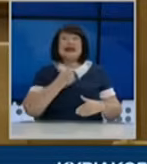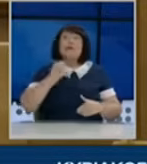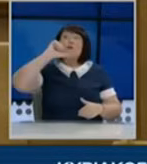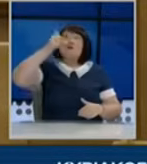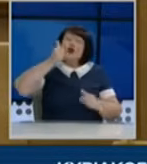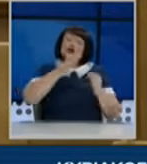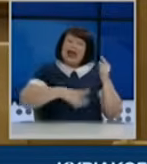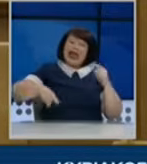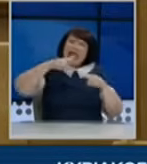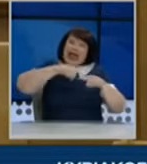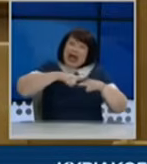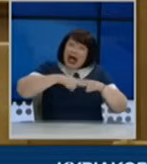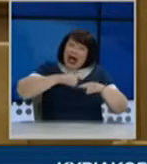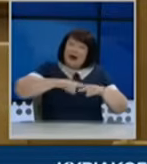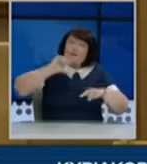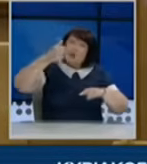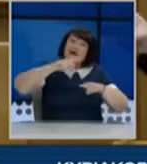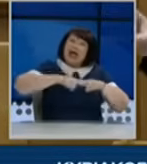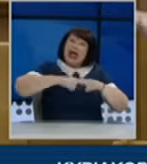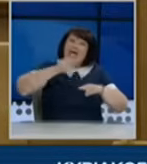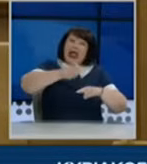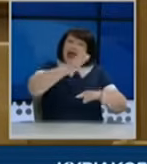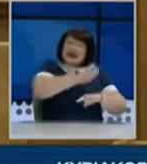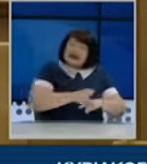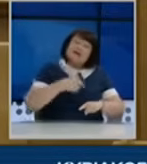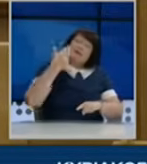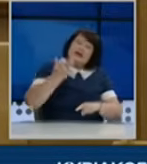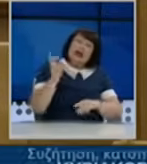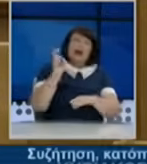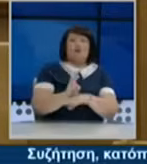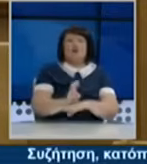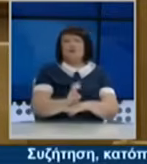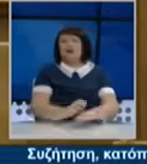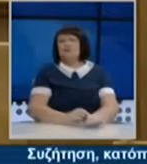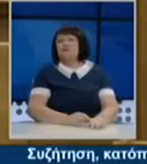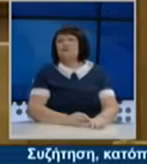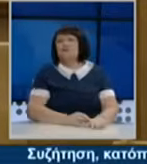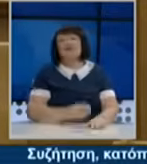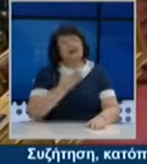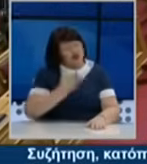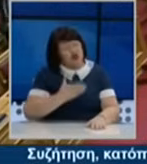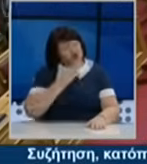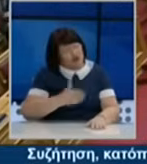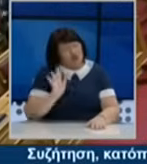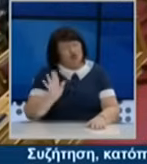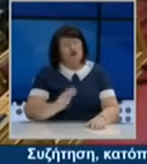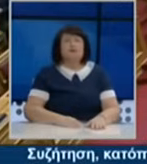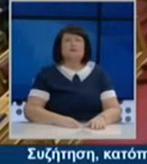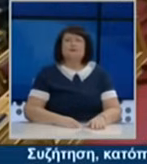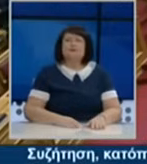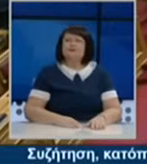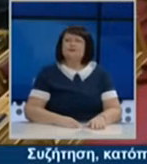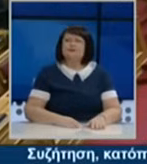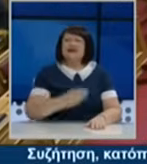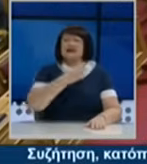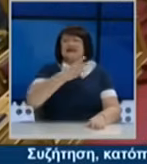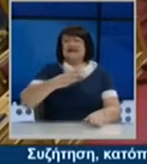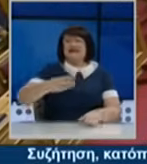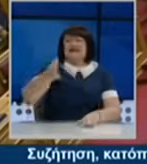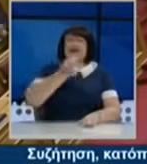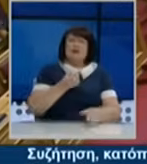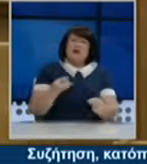η Ελλάδα, πρώτα οι Έλληνες και μετά οτιδήποτε άλλο. Τώρα από την άλλη, κλείνω κύριε Πρόεδρε, να μιλάει και ο ΣΥΡΙΖΑ τώρα